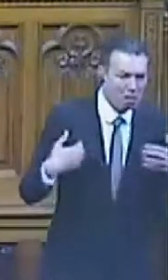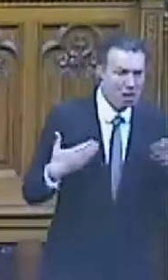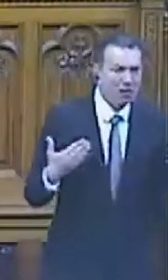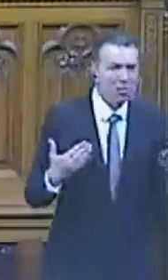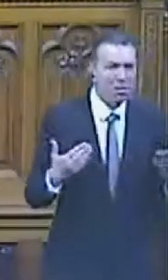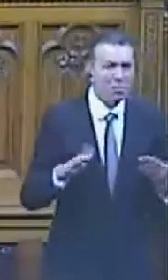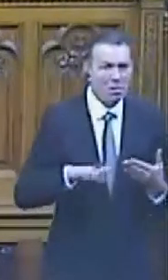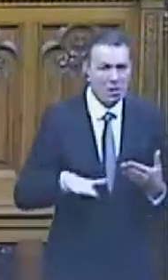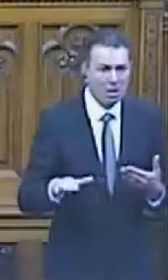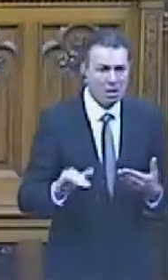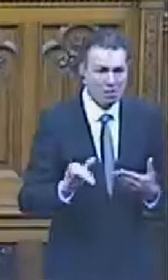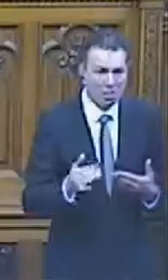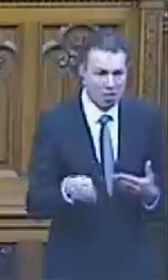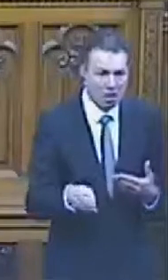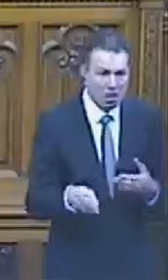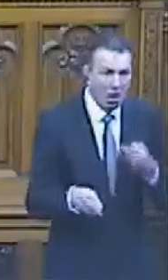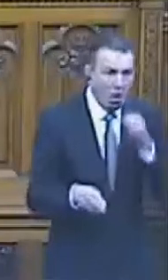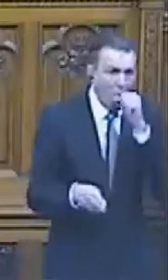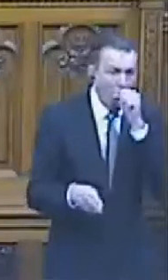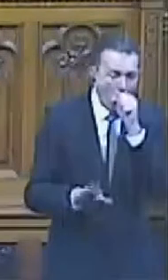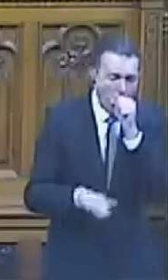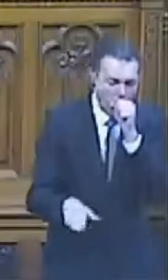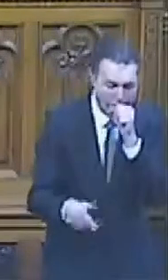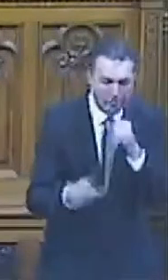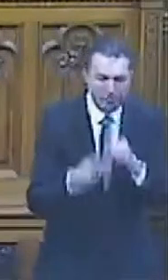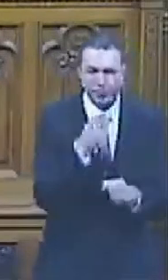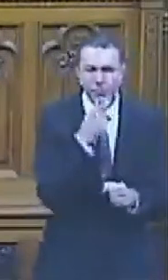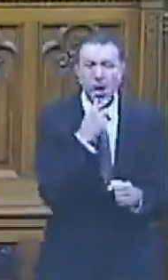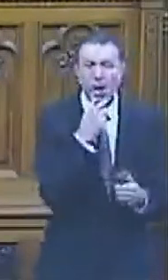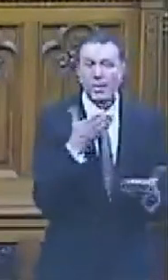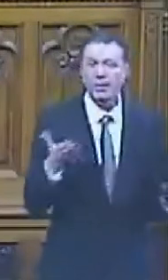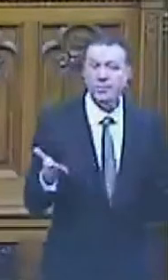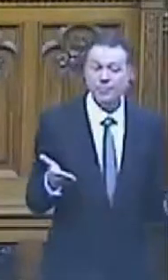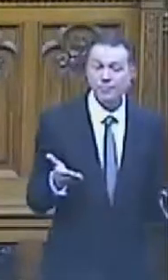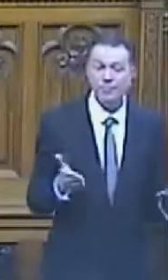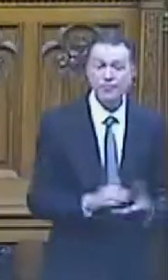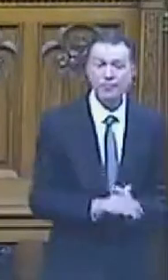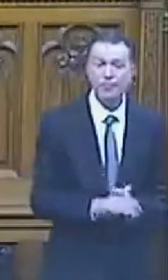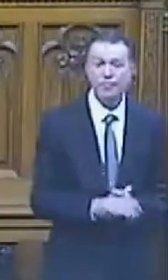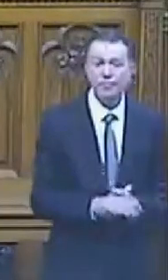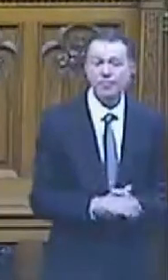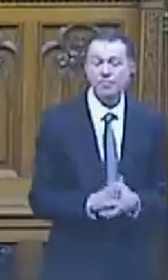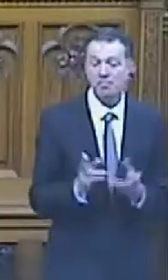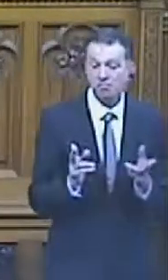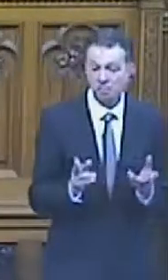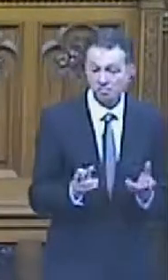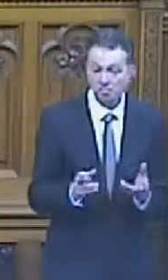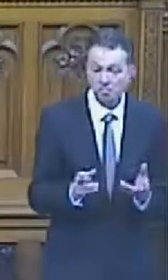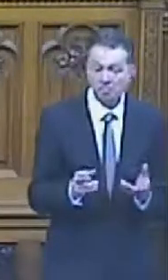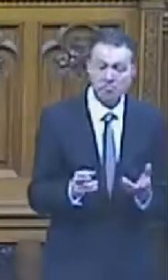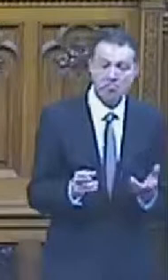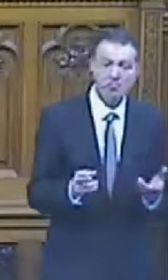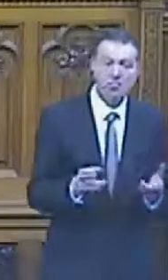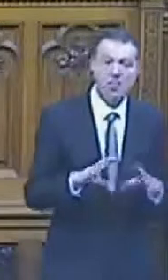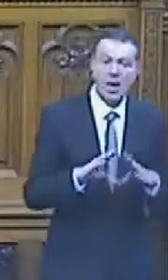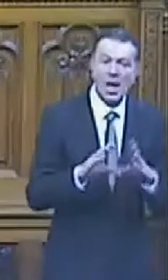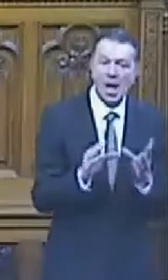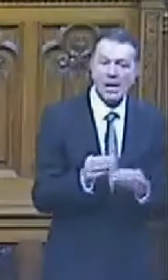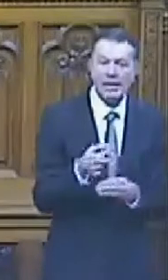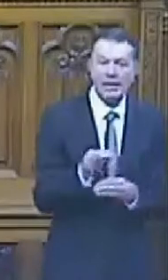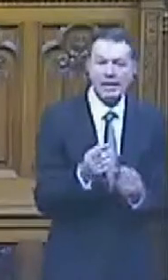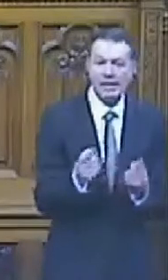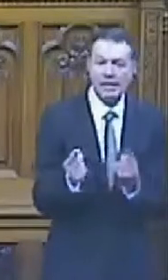war ein Kind dabei oder nicht, oder welches Alter hat das Kind, dass es eben als Kind auch einzuordnen ist. Das alles ist im